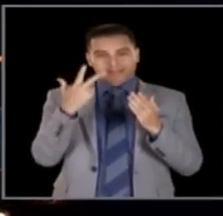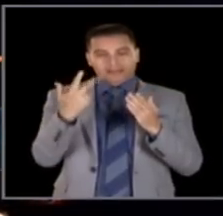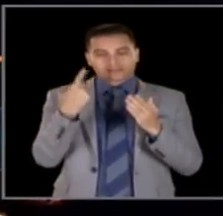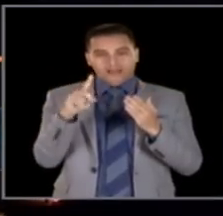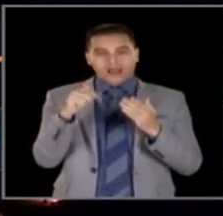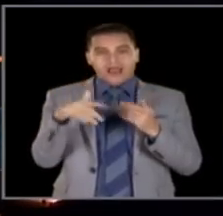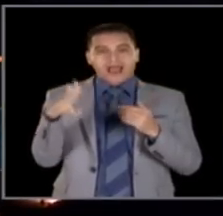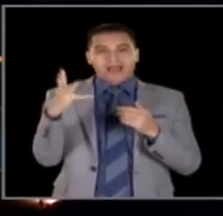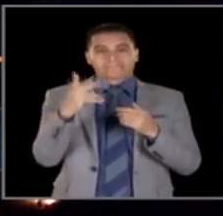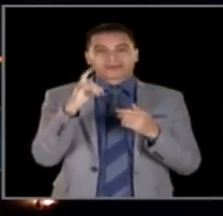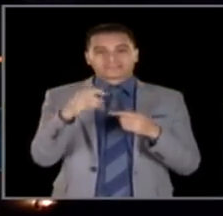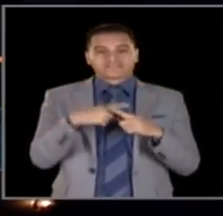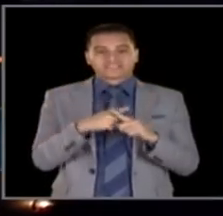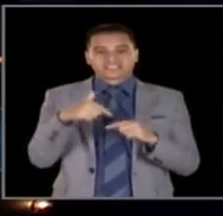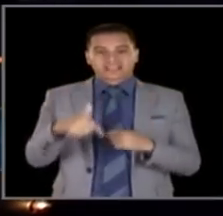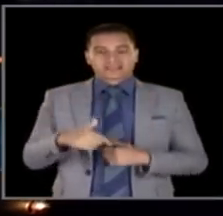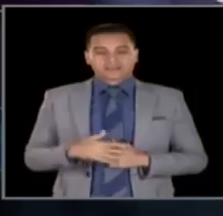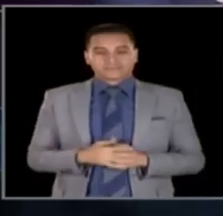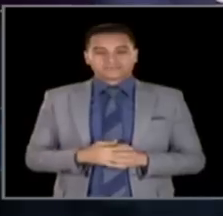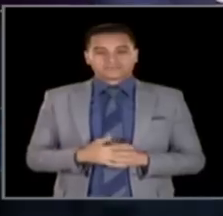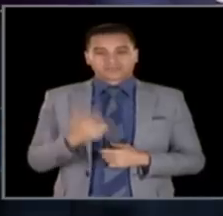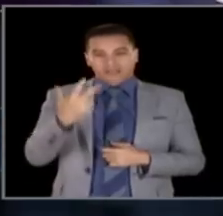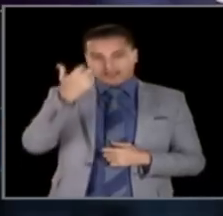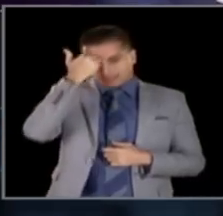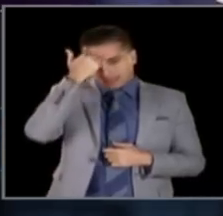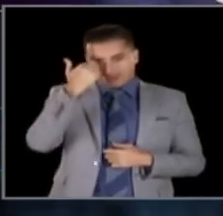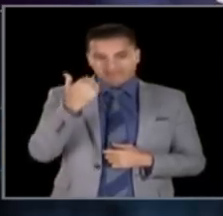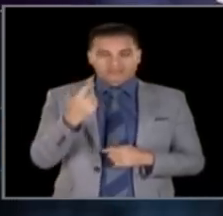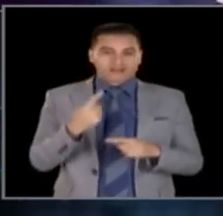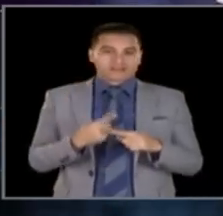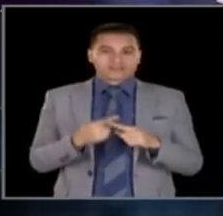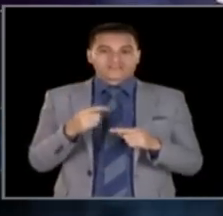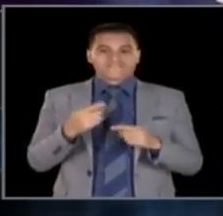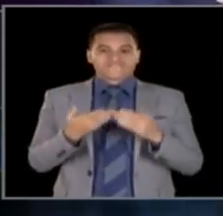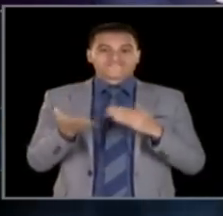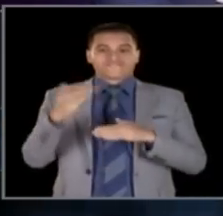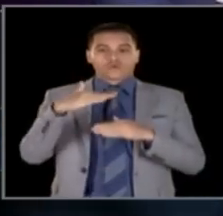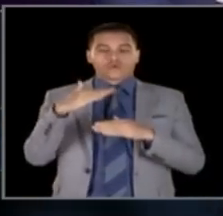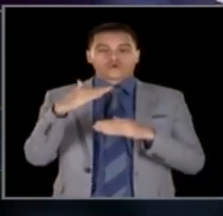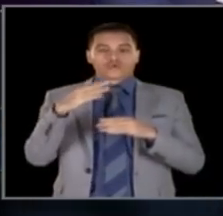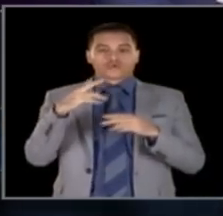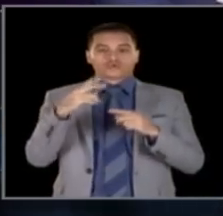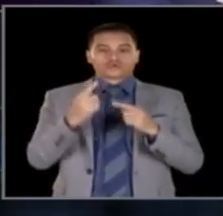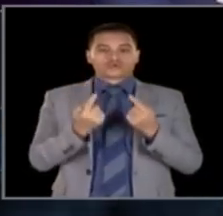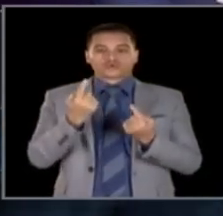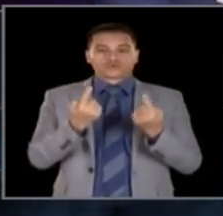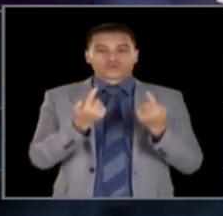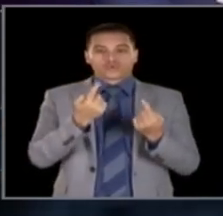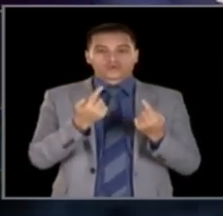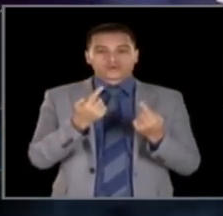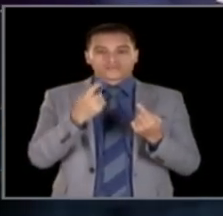ضرب 50 في 6. 3000. غلط. فوق الشوك هي أغنية الفنان مصري راحل، فمن